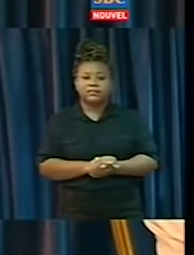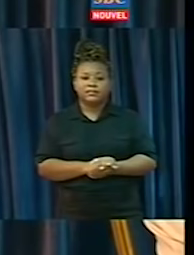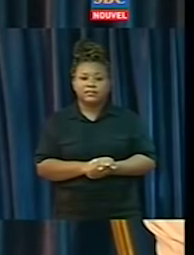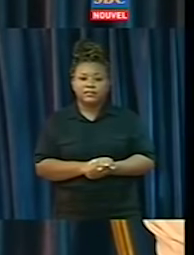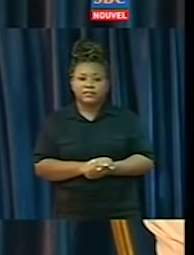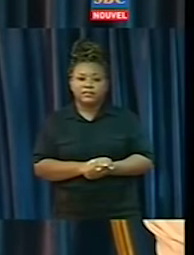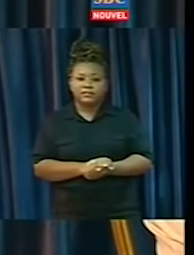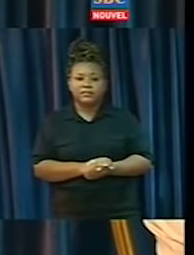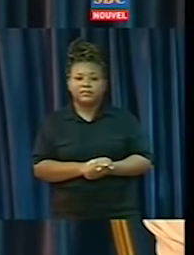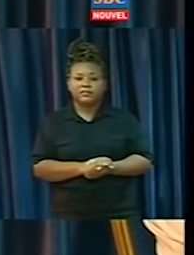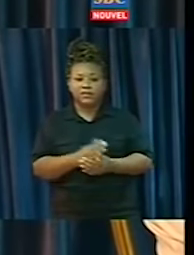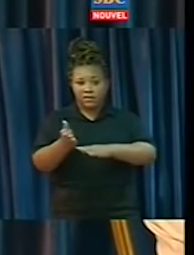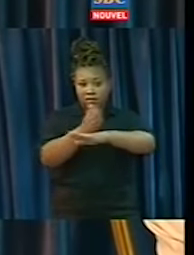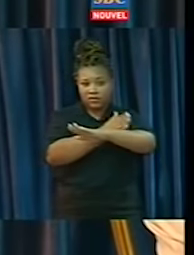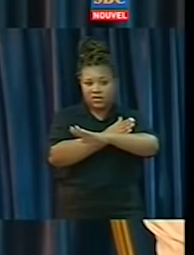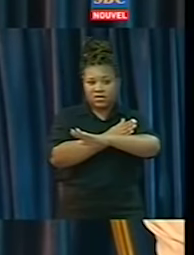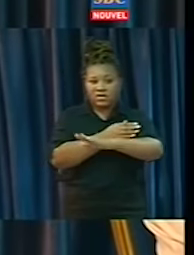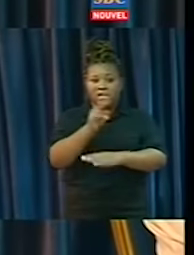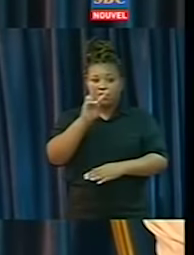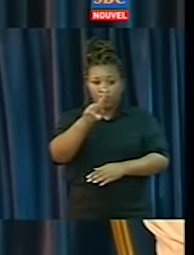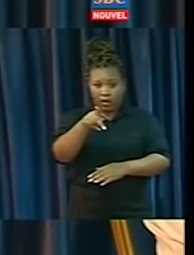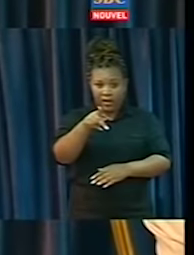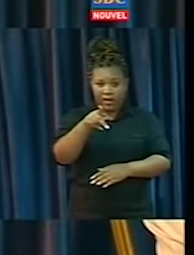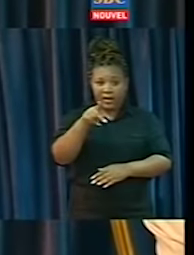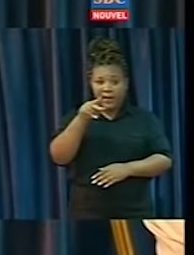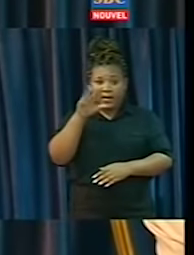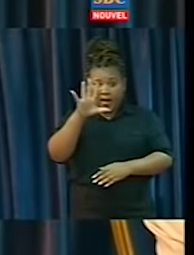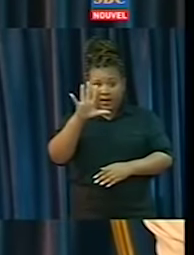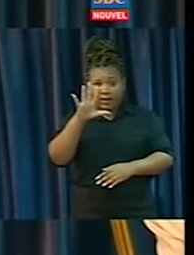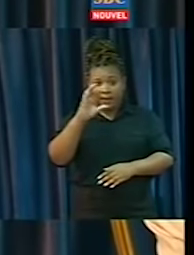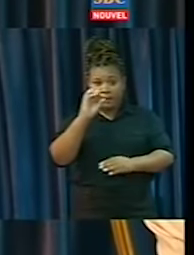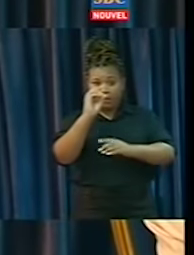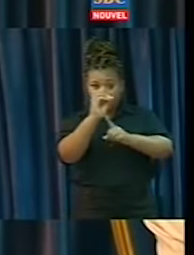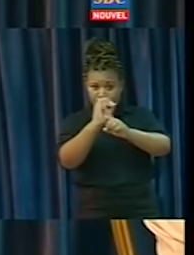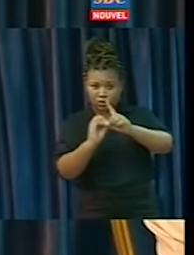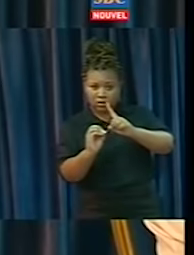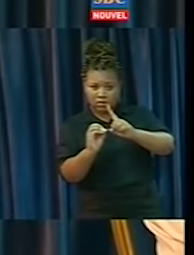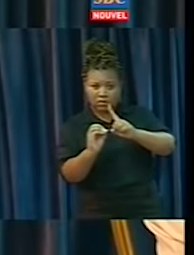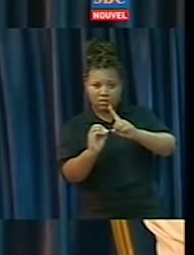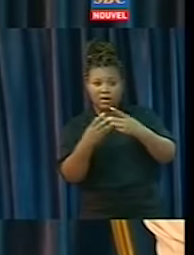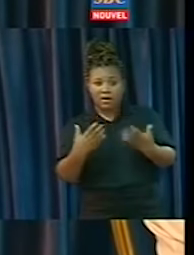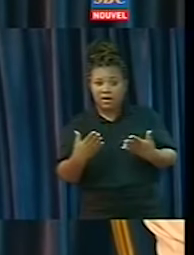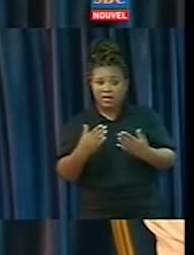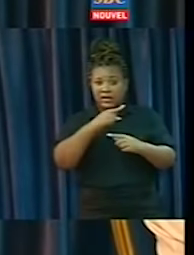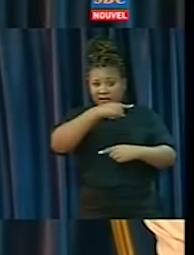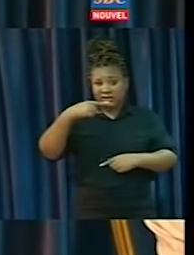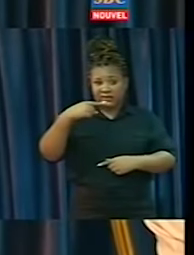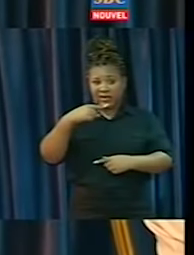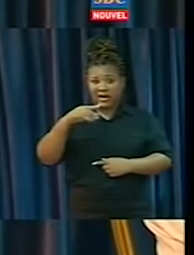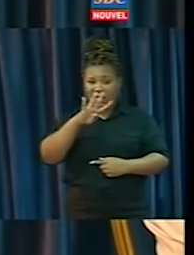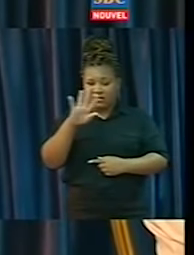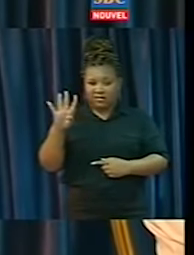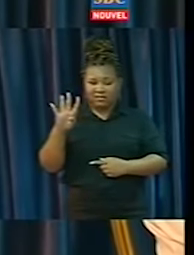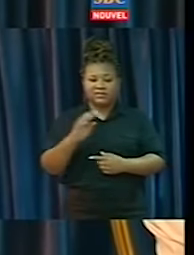sortir 2,5%, pour nous arriver à minus 14%. So, si nous avons nos PFM Regulation 2014